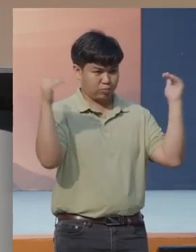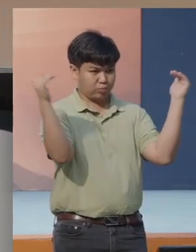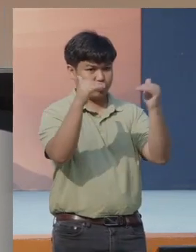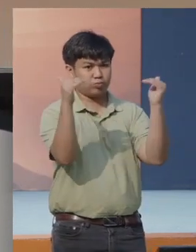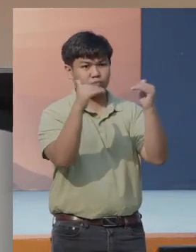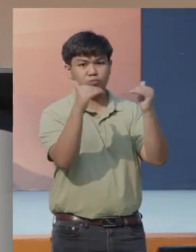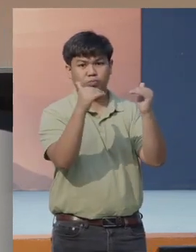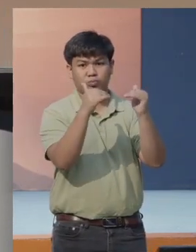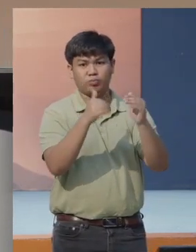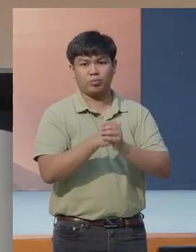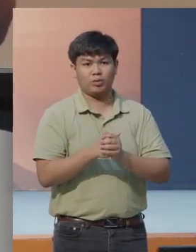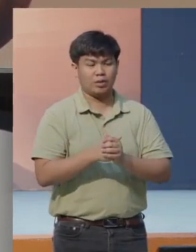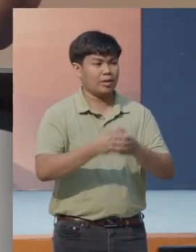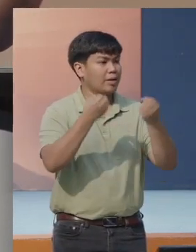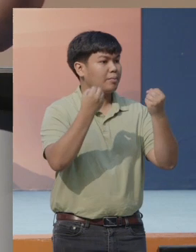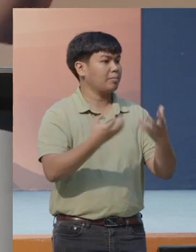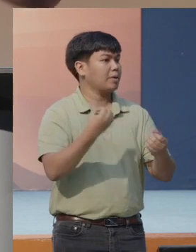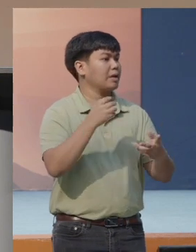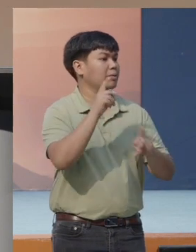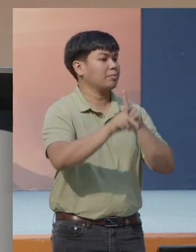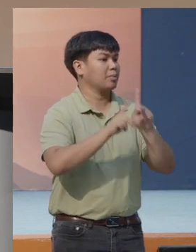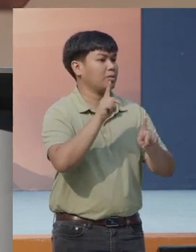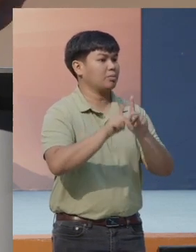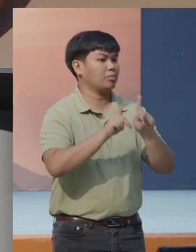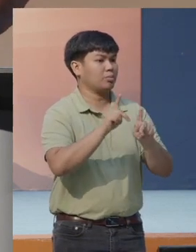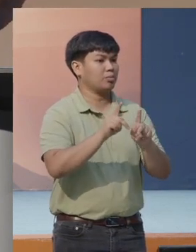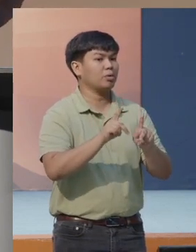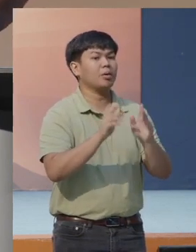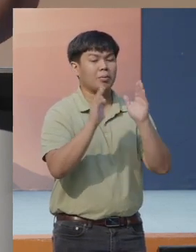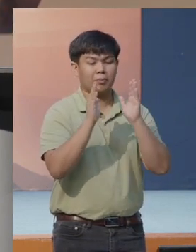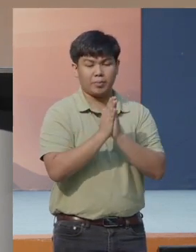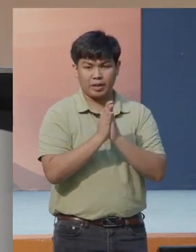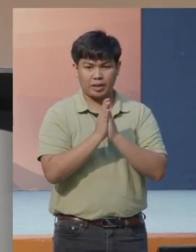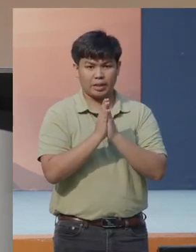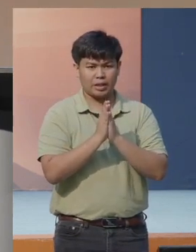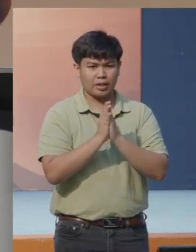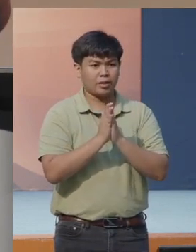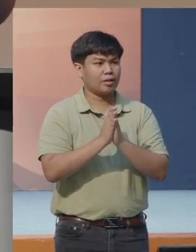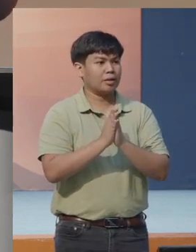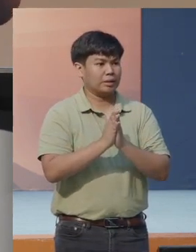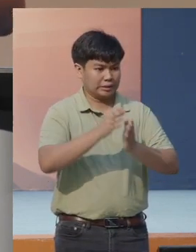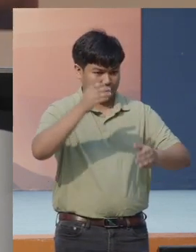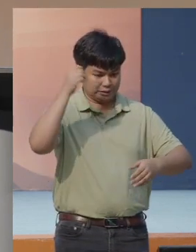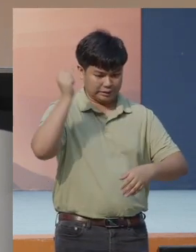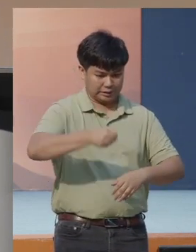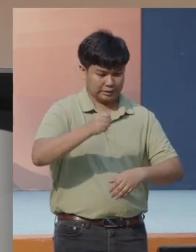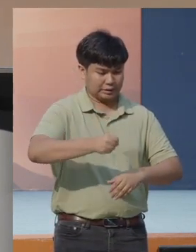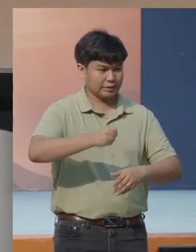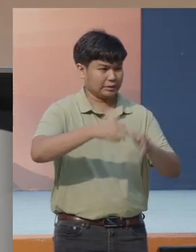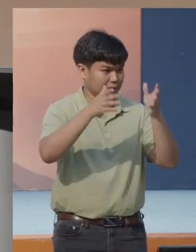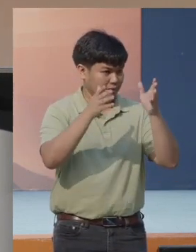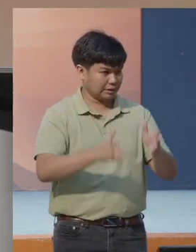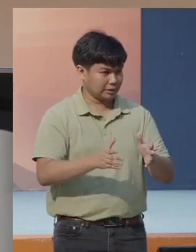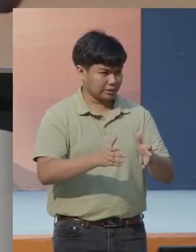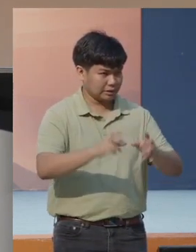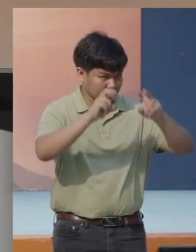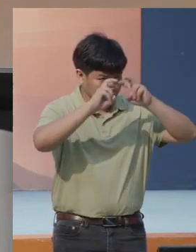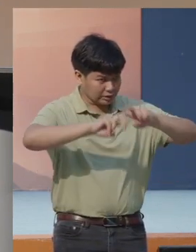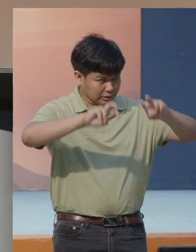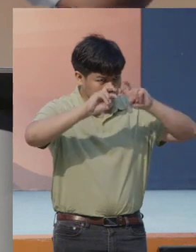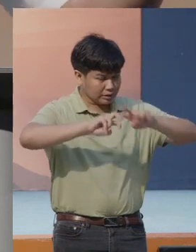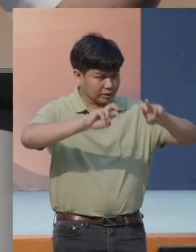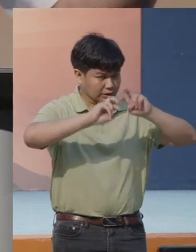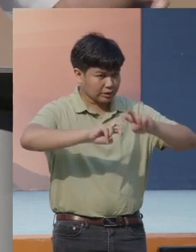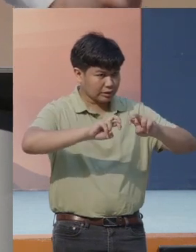It included many people who will pray, who will judge, who will assess, who